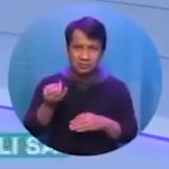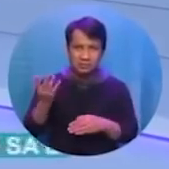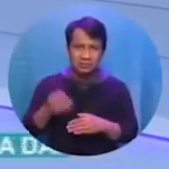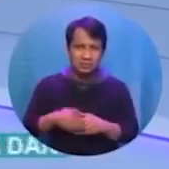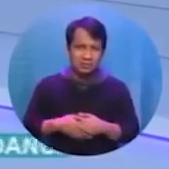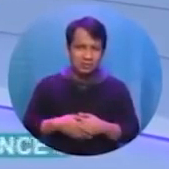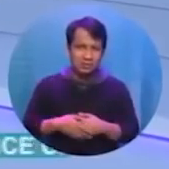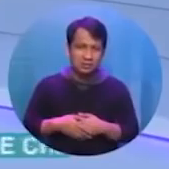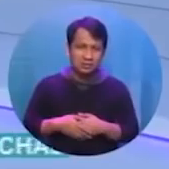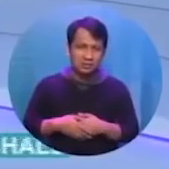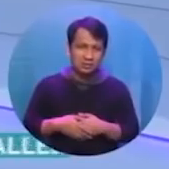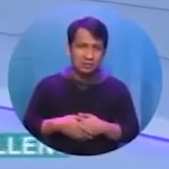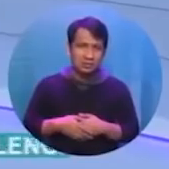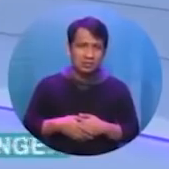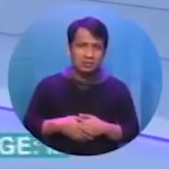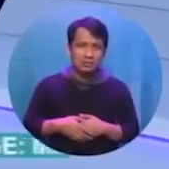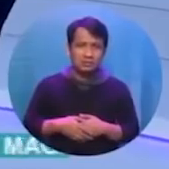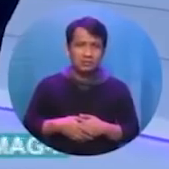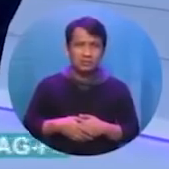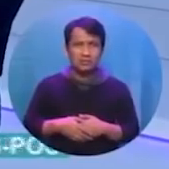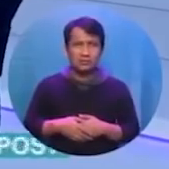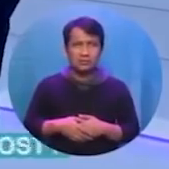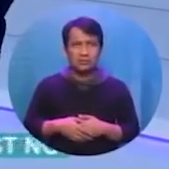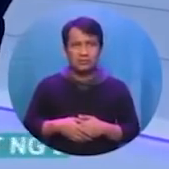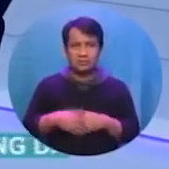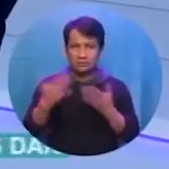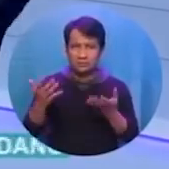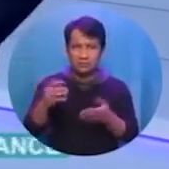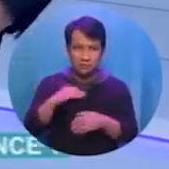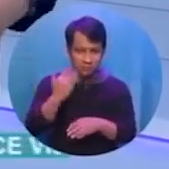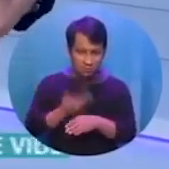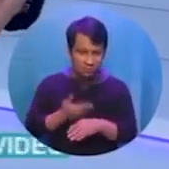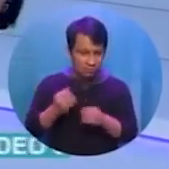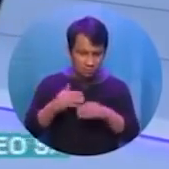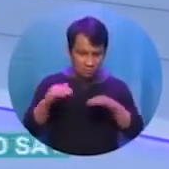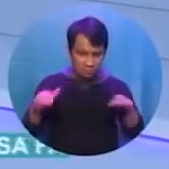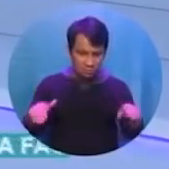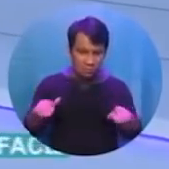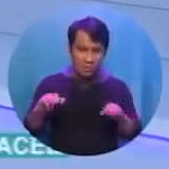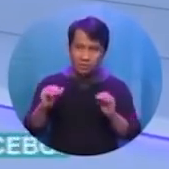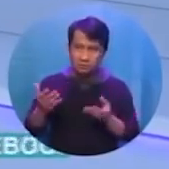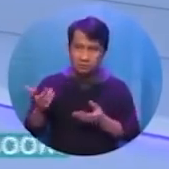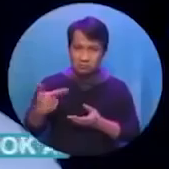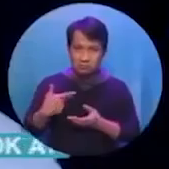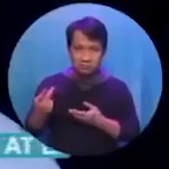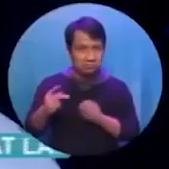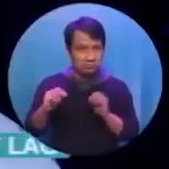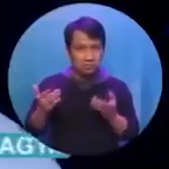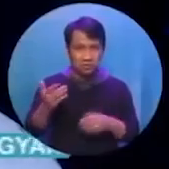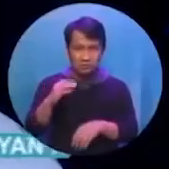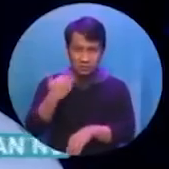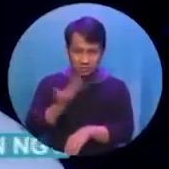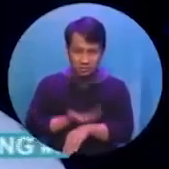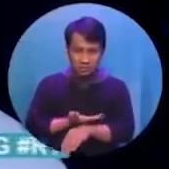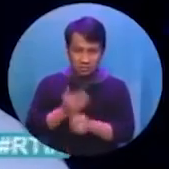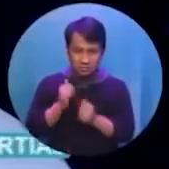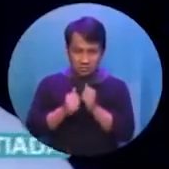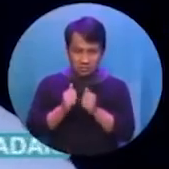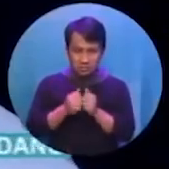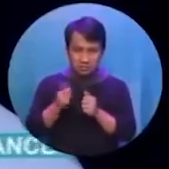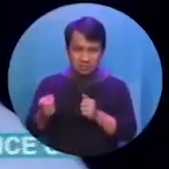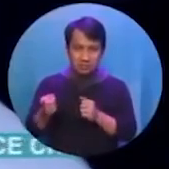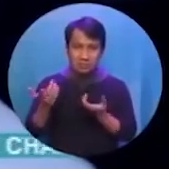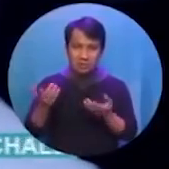Wala ako kami anak, sir. Ah, okay. Then, nakatulong yan dahil di wala kayong anak. Ibig sabihin, wala kayong